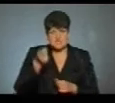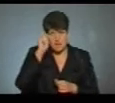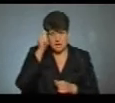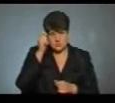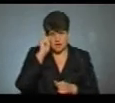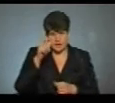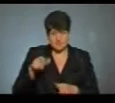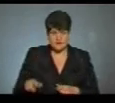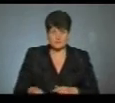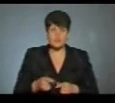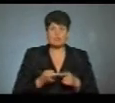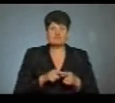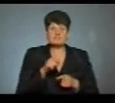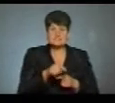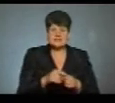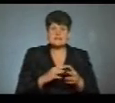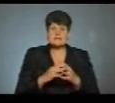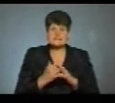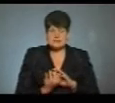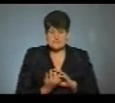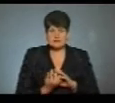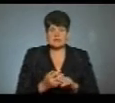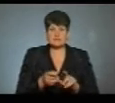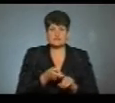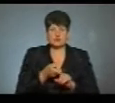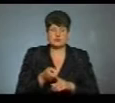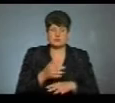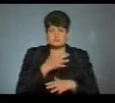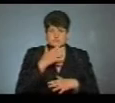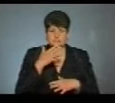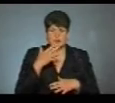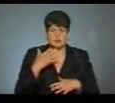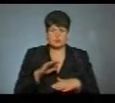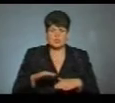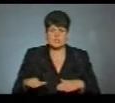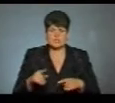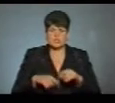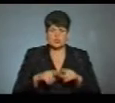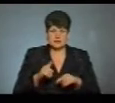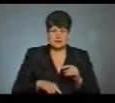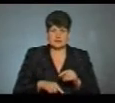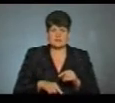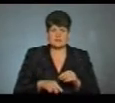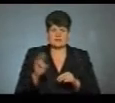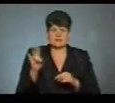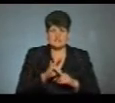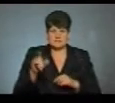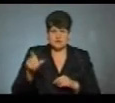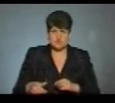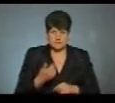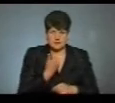кашкетниками. У цих селах інфіковані багатодітні родини, просвітер, а також медпрацівники